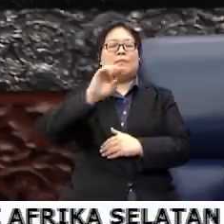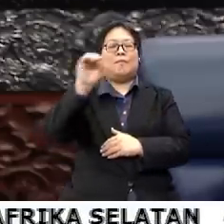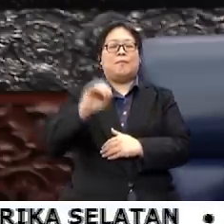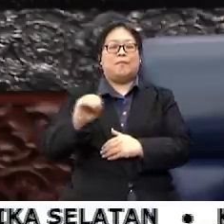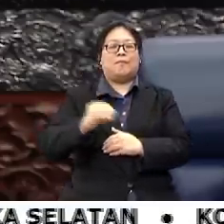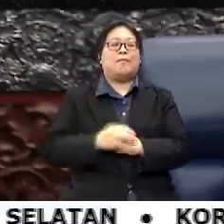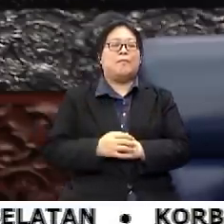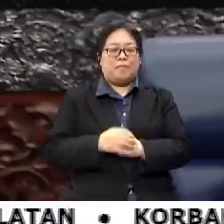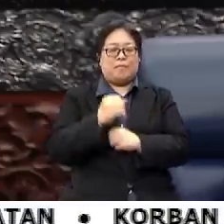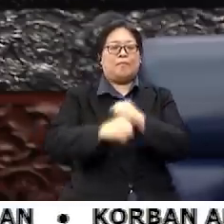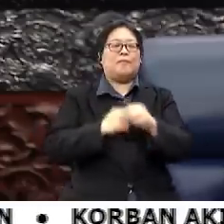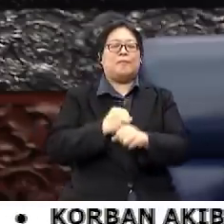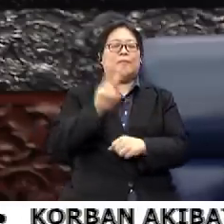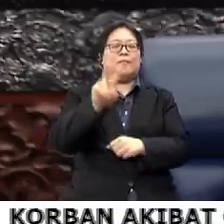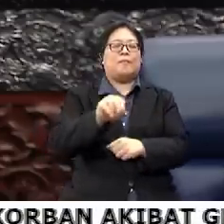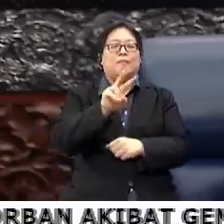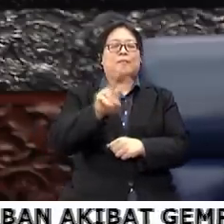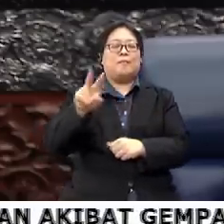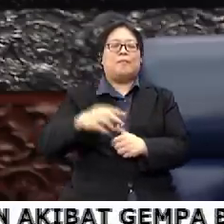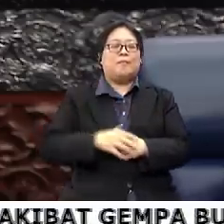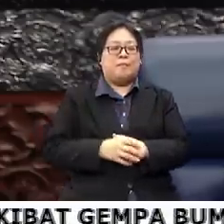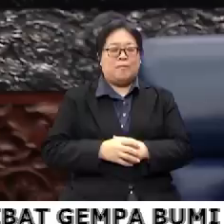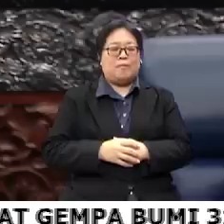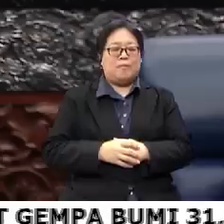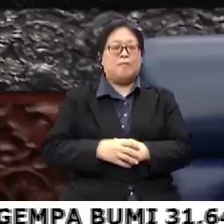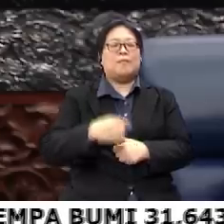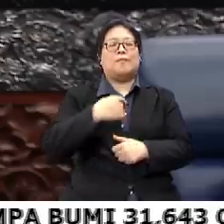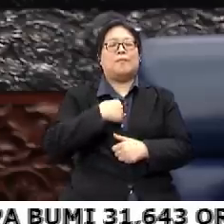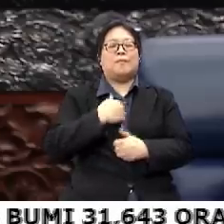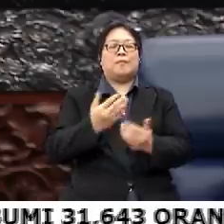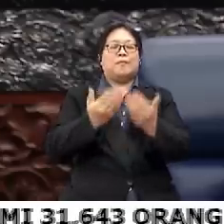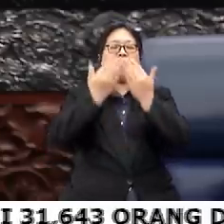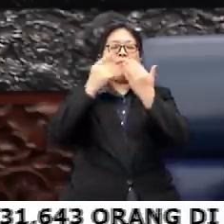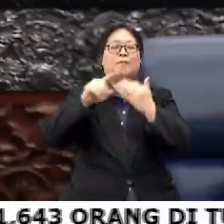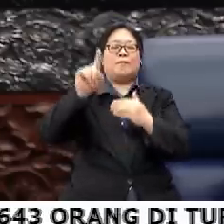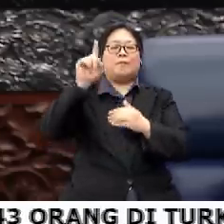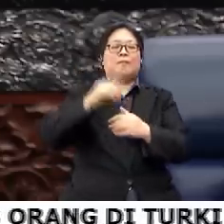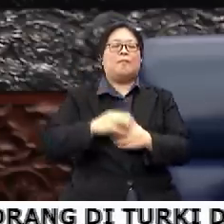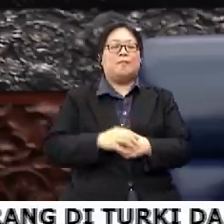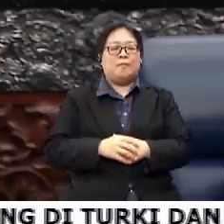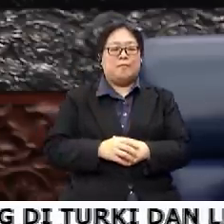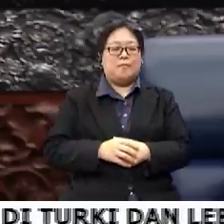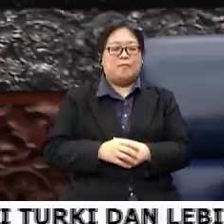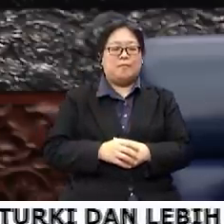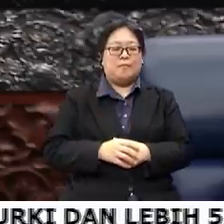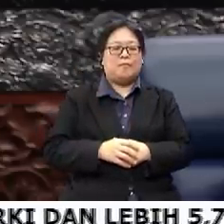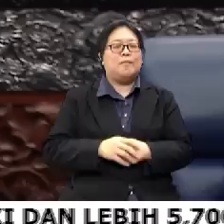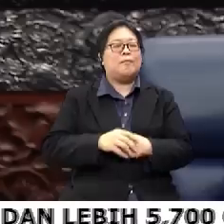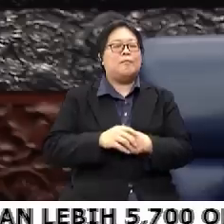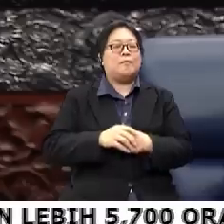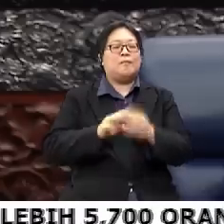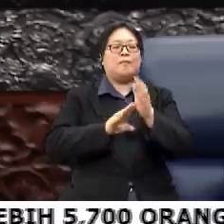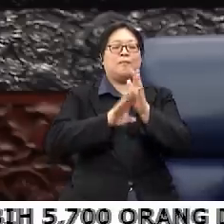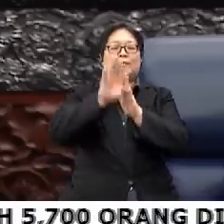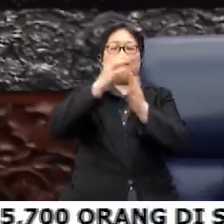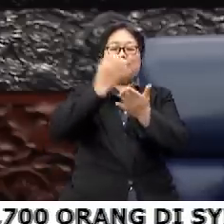8.7% pada tahun 2022. Saya bersyukur, Tuan Dipertua, kerana sekurang-kurangnya pertumbuhan ekonomi negara